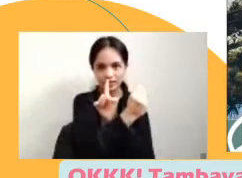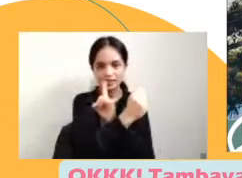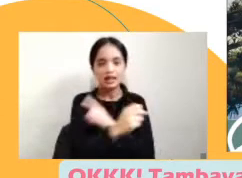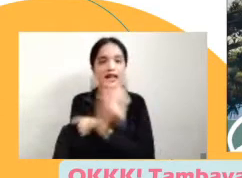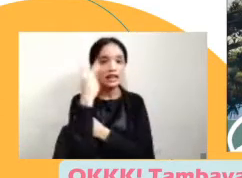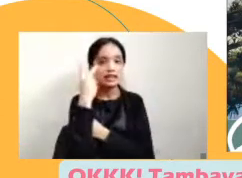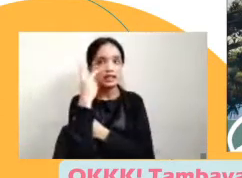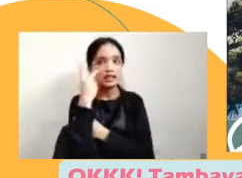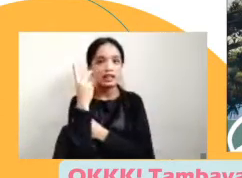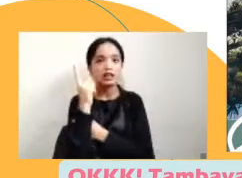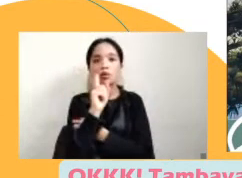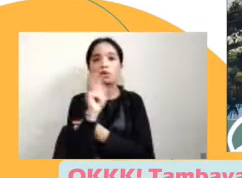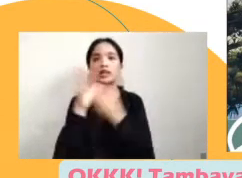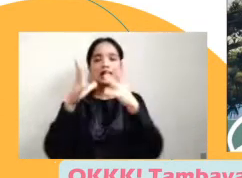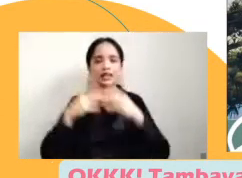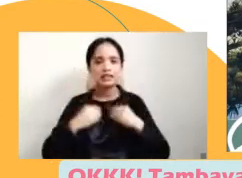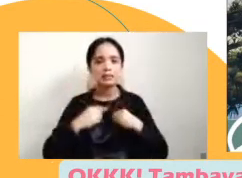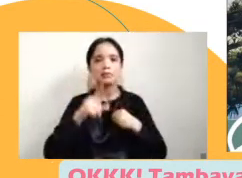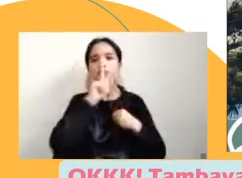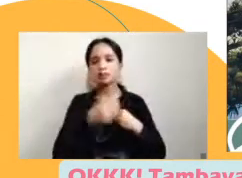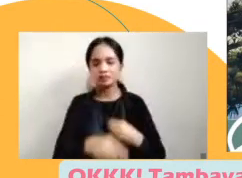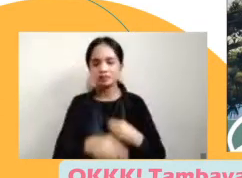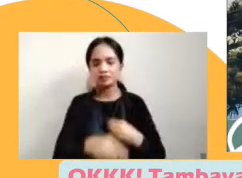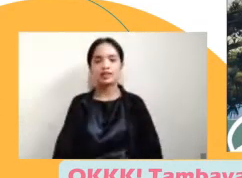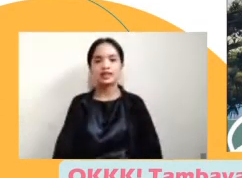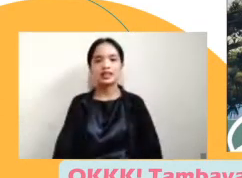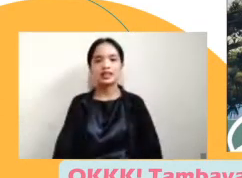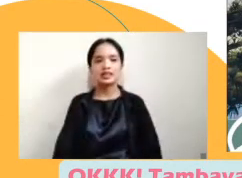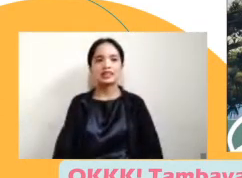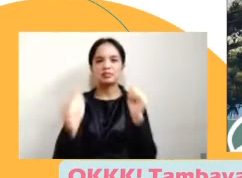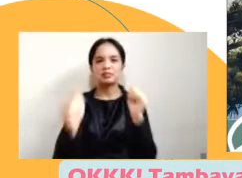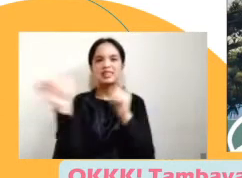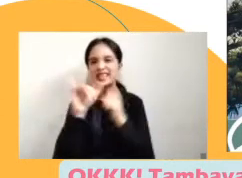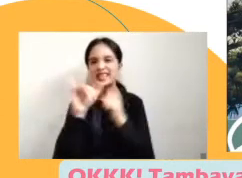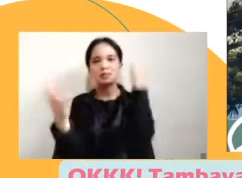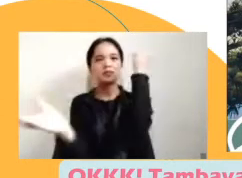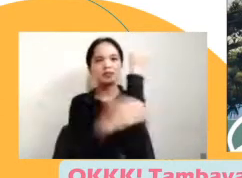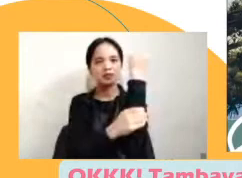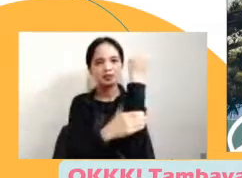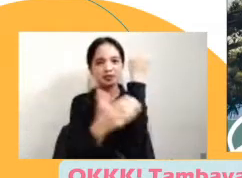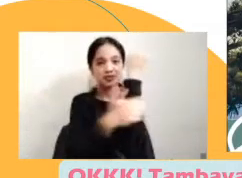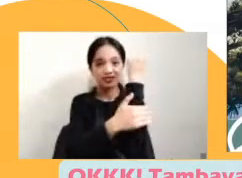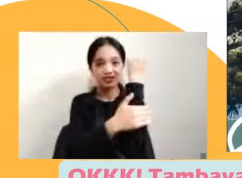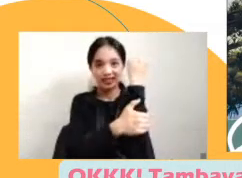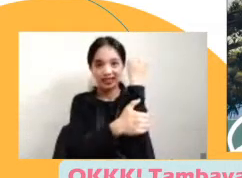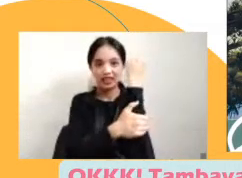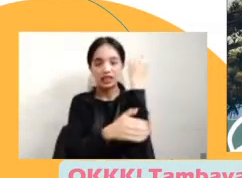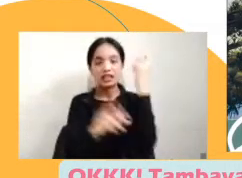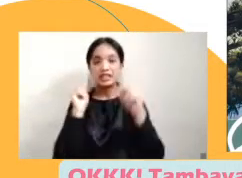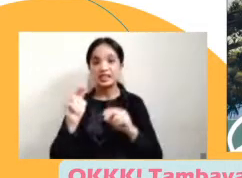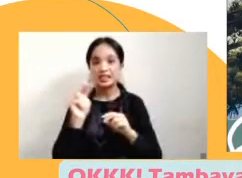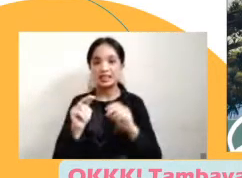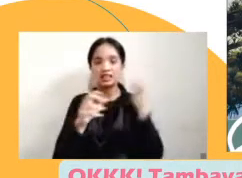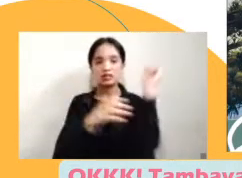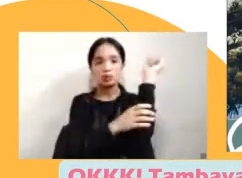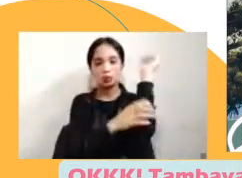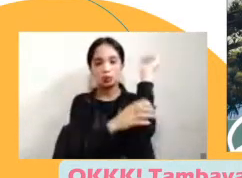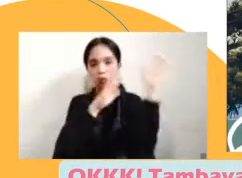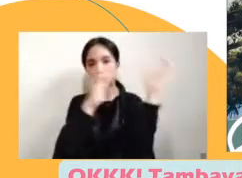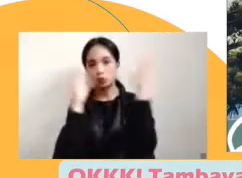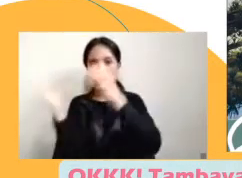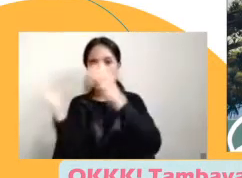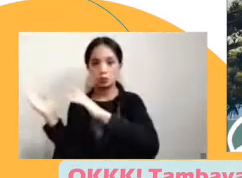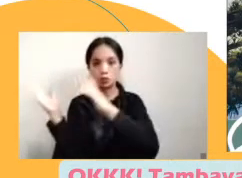reality humbly. Ayan. So parang kawayan, no? May kinakailangan niyang yumuko, no? Minsan-minsan